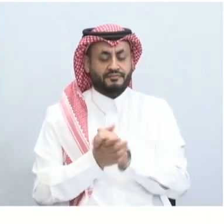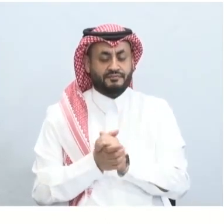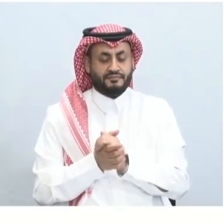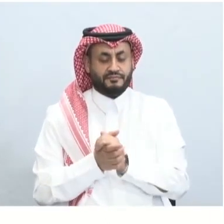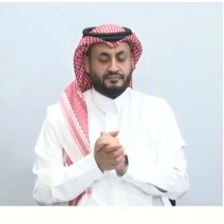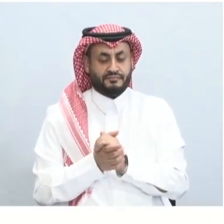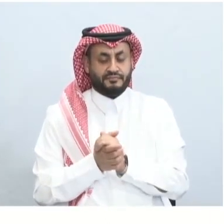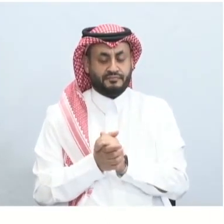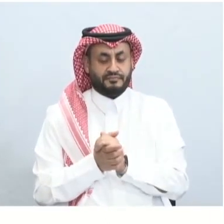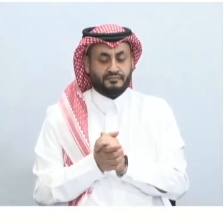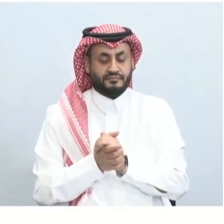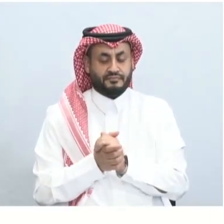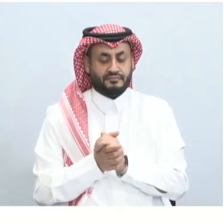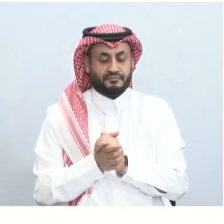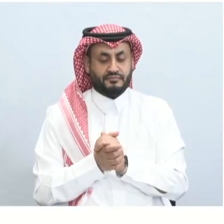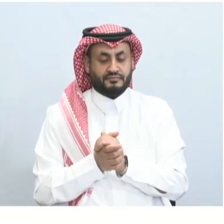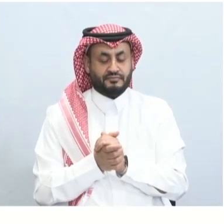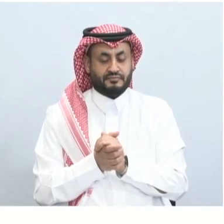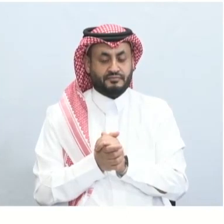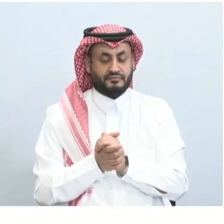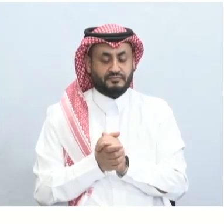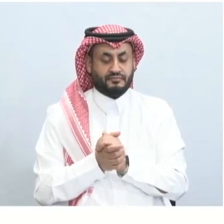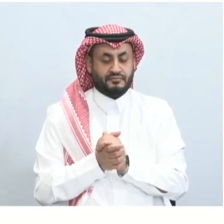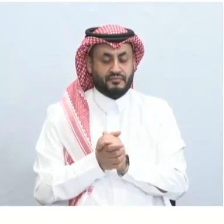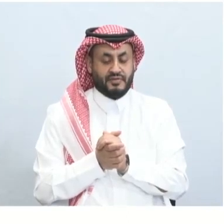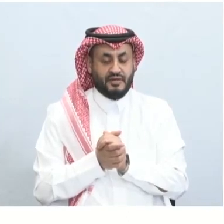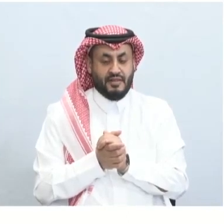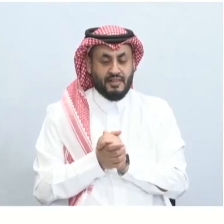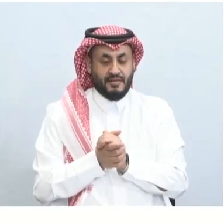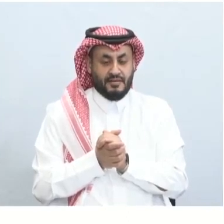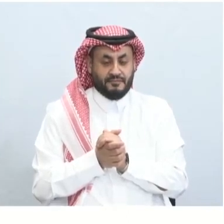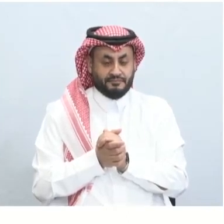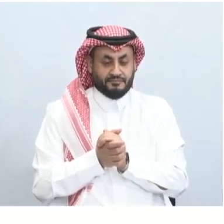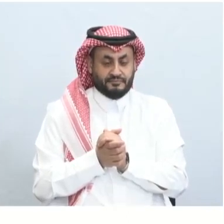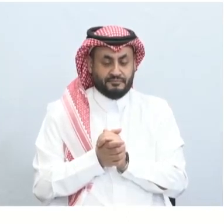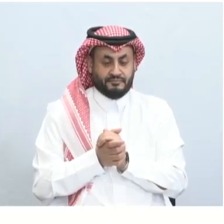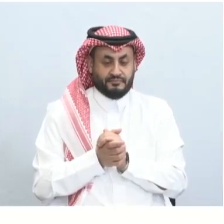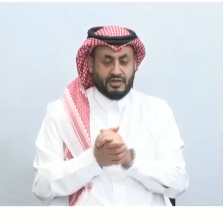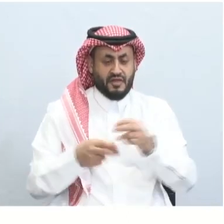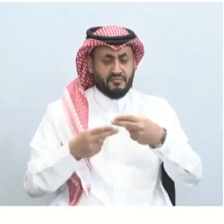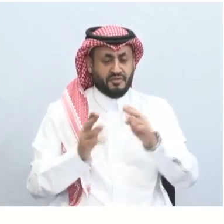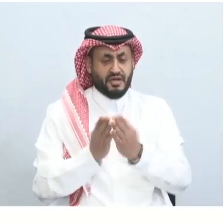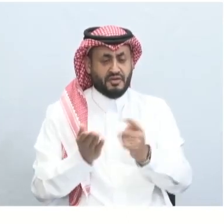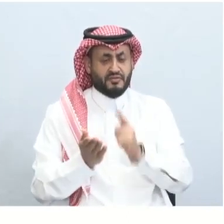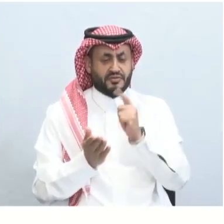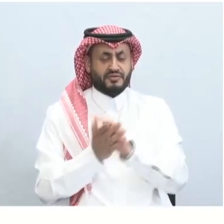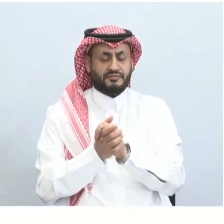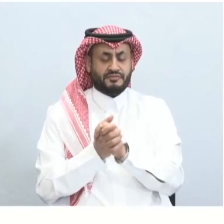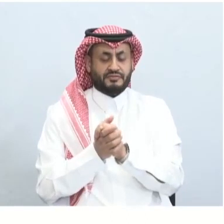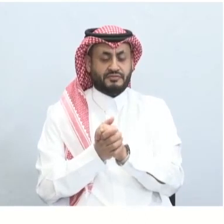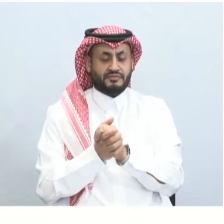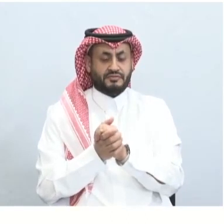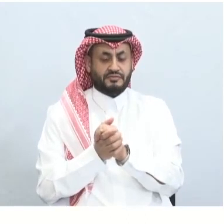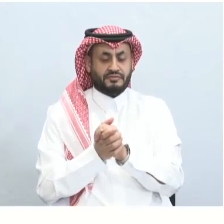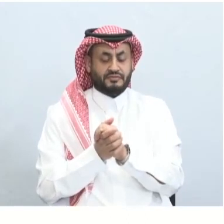العظيم الذي اوتيته فاذا هذه هي الصوره وتجدها في بدايه المصحف فهذه الصوره